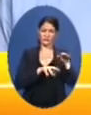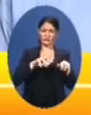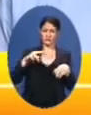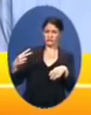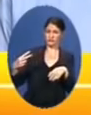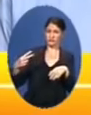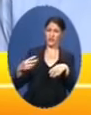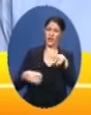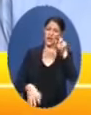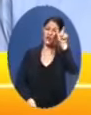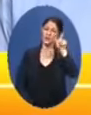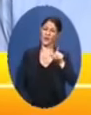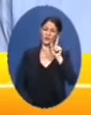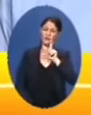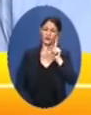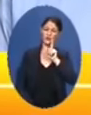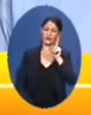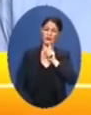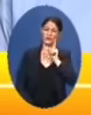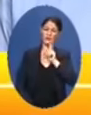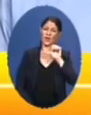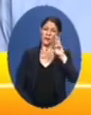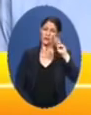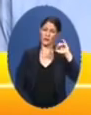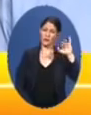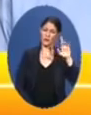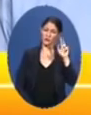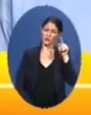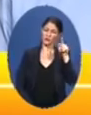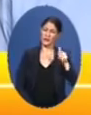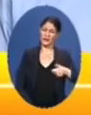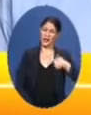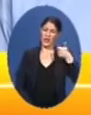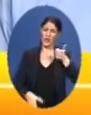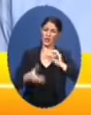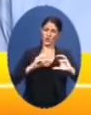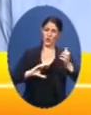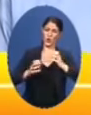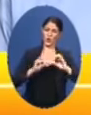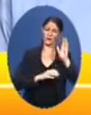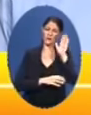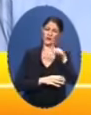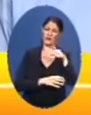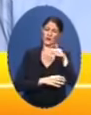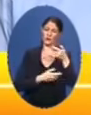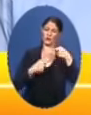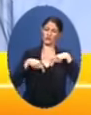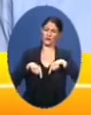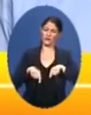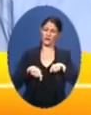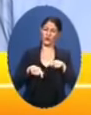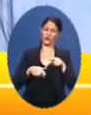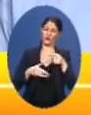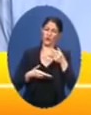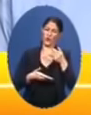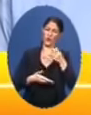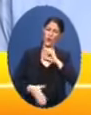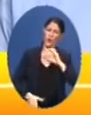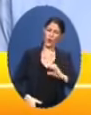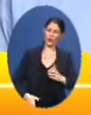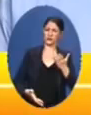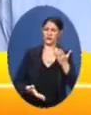אמיר וייטמן, מנהל השקעות והון סיכון ויושב ראש ליברלים בליכוד. ערב טוב. כן, אז אולי נתחיל